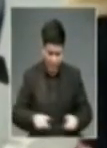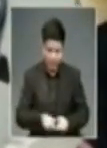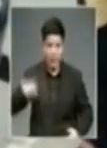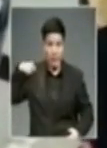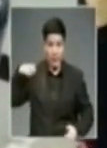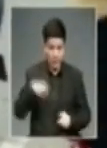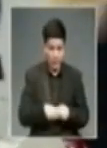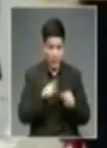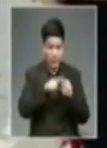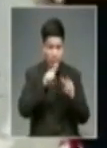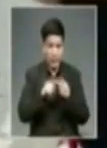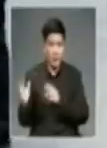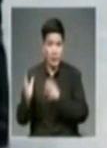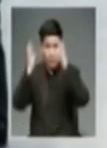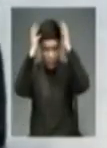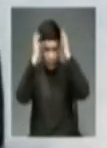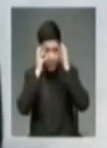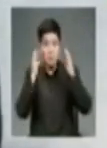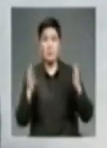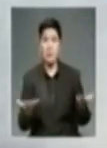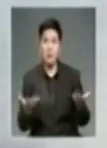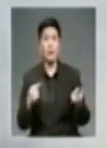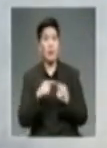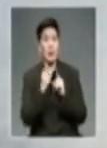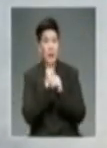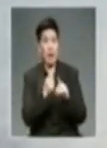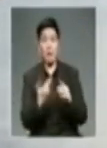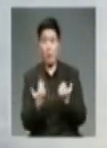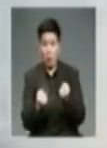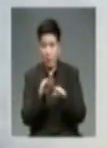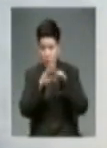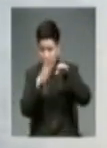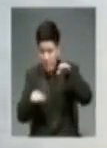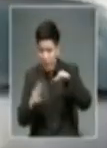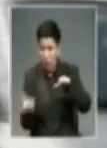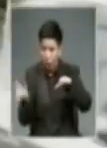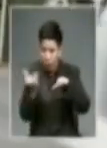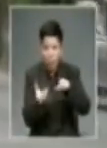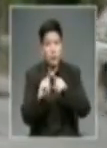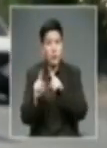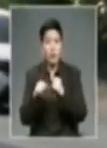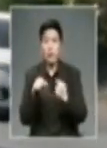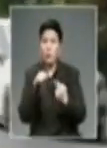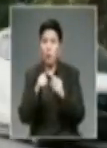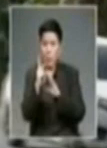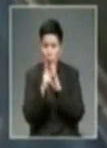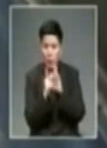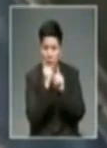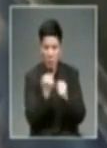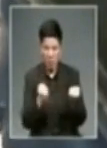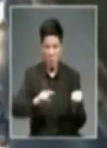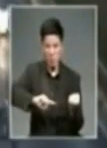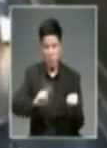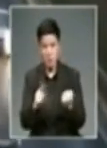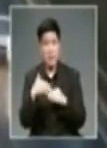สวมหมวกกันน็อกการใช้รถให้ถูกประเภทตามที่จดทะเบียนไว้การมีวินัยจราจรการไม่ขับรถเร็วเกินกฎ